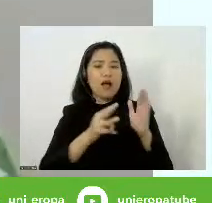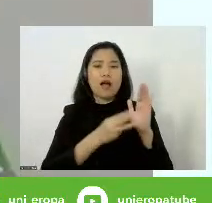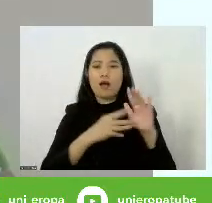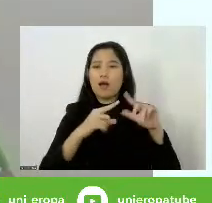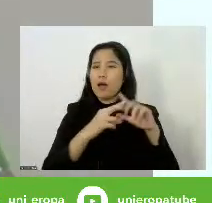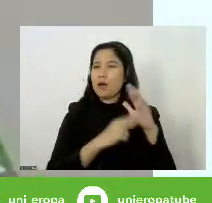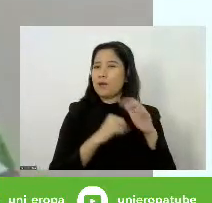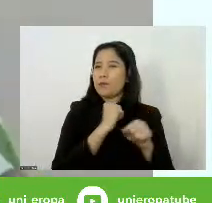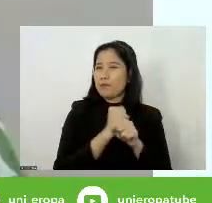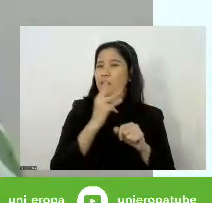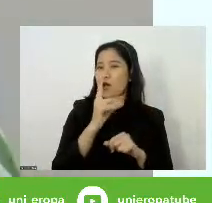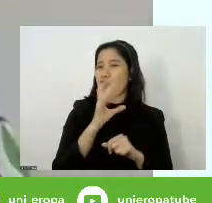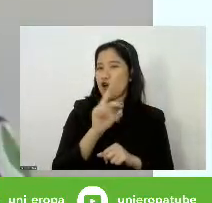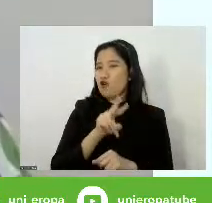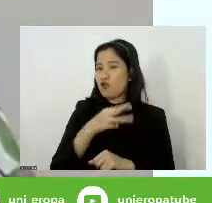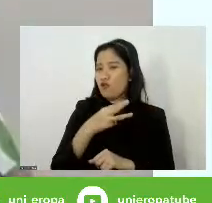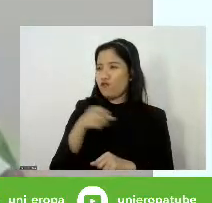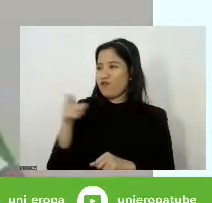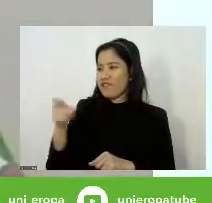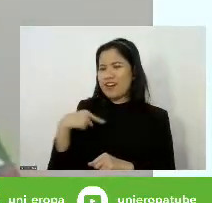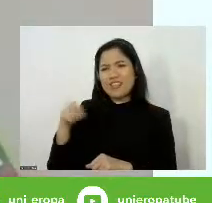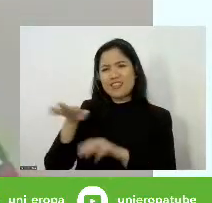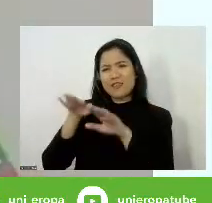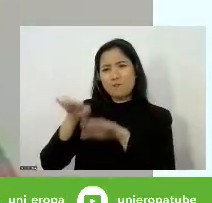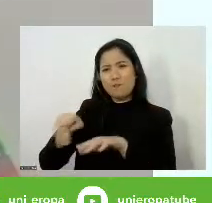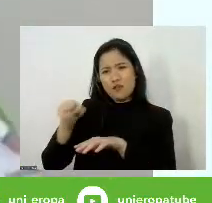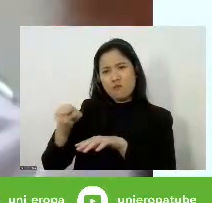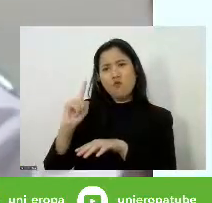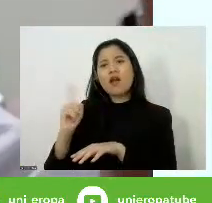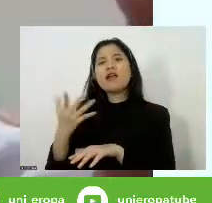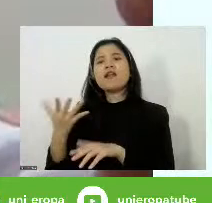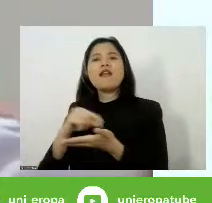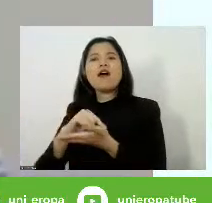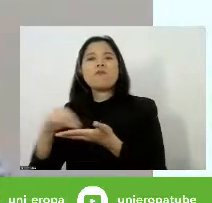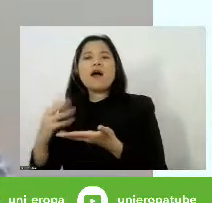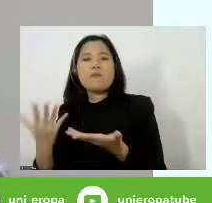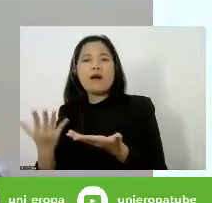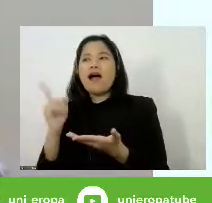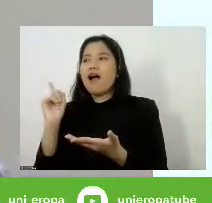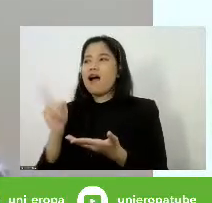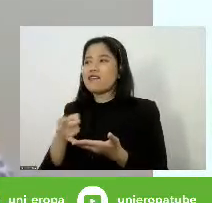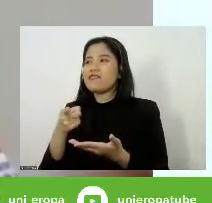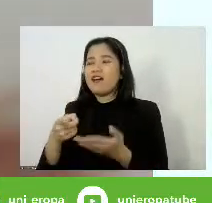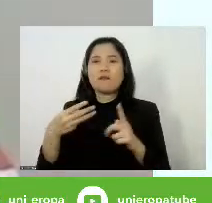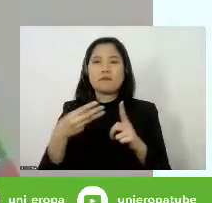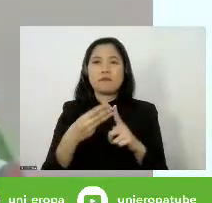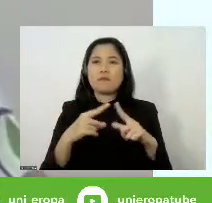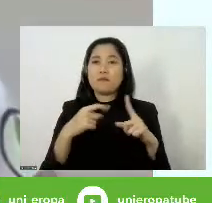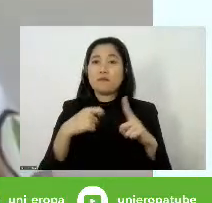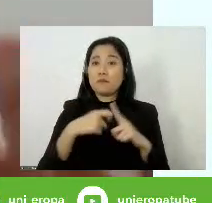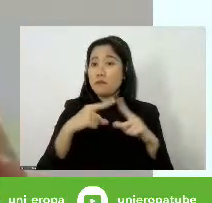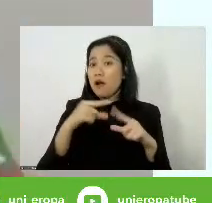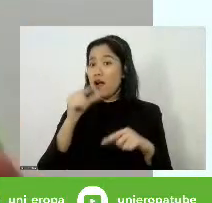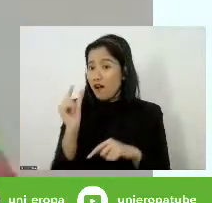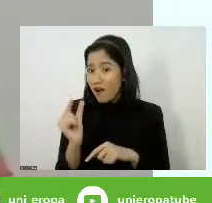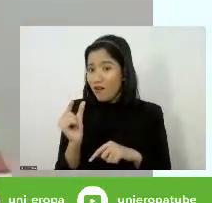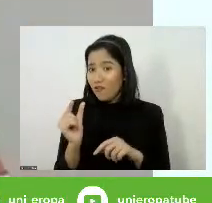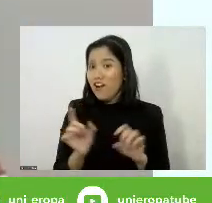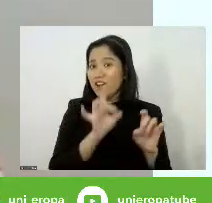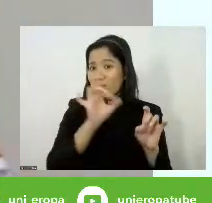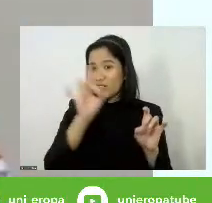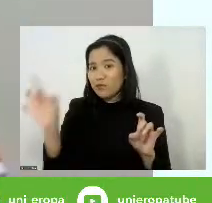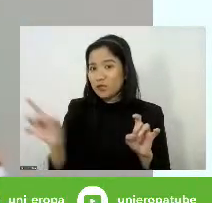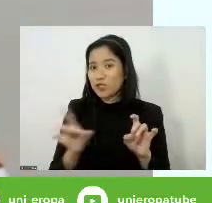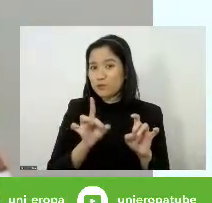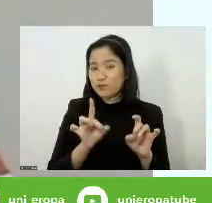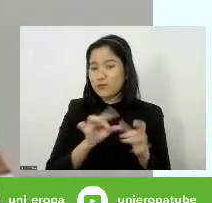jawabannya Bangkok Ada api-api Aja rhizophora Filipina doa